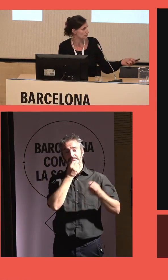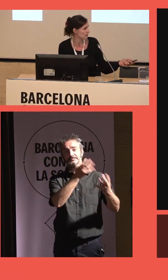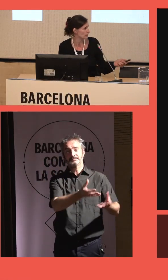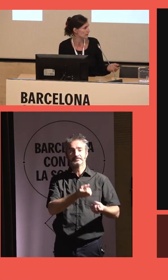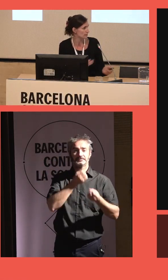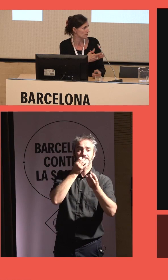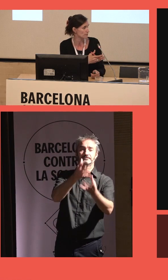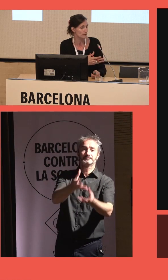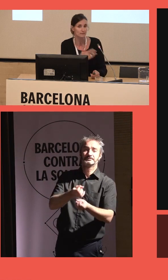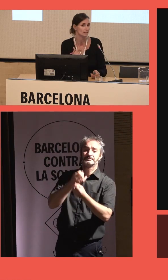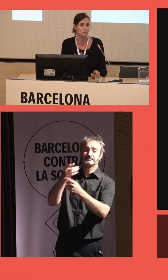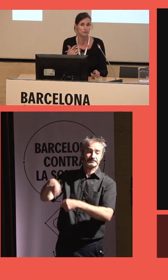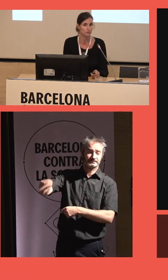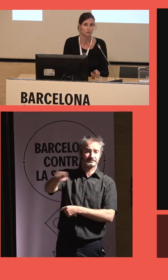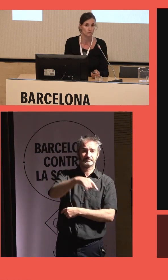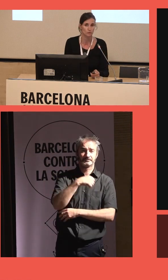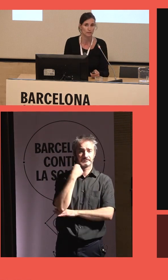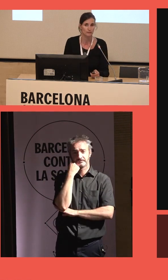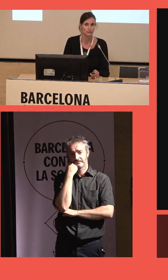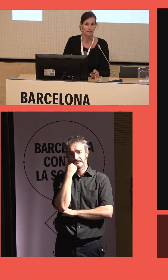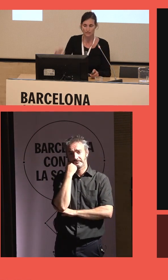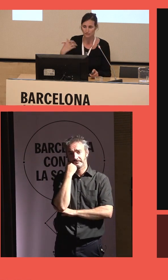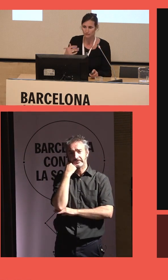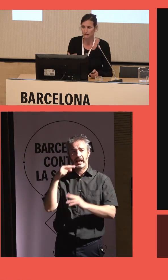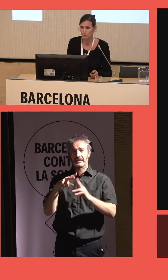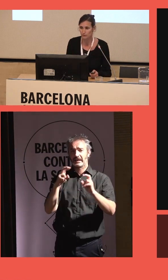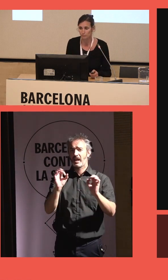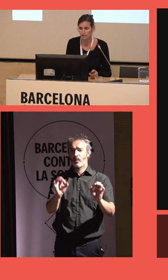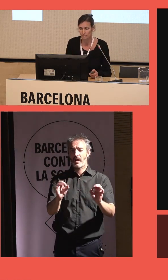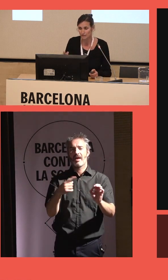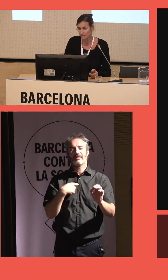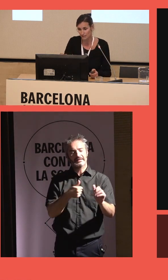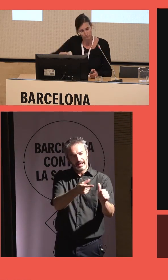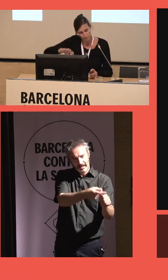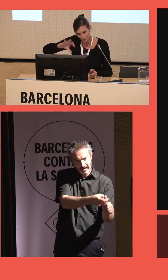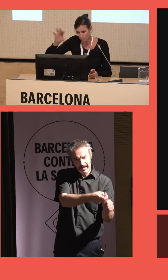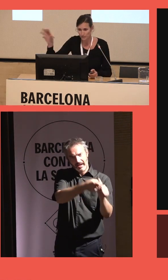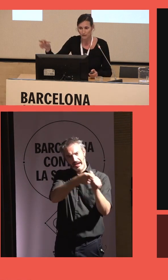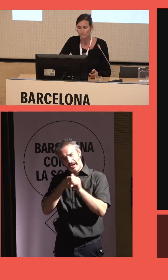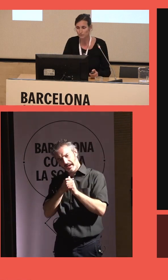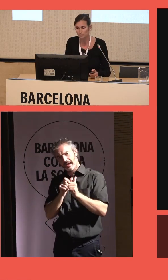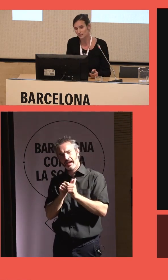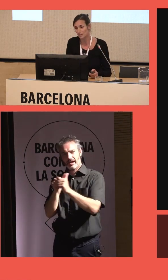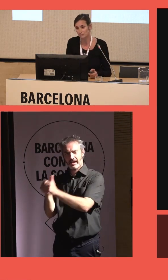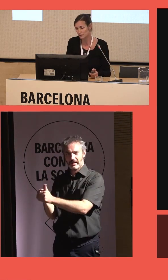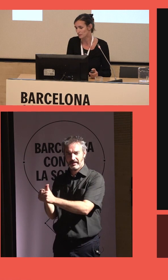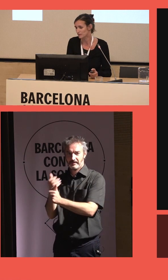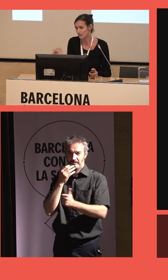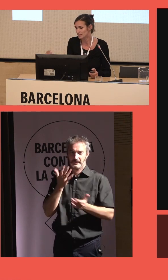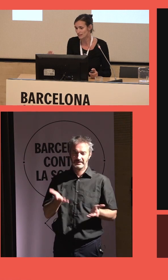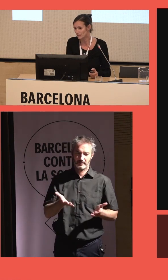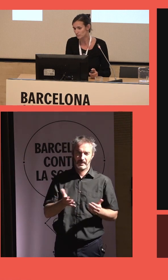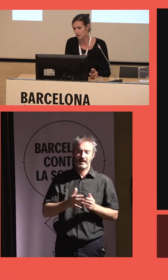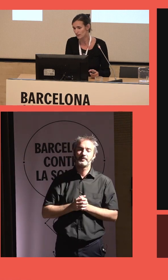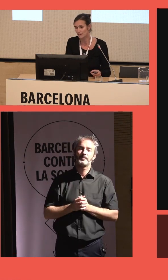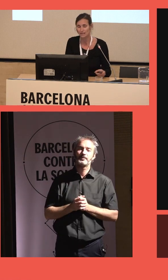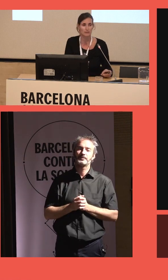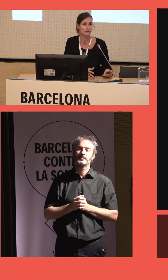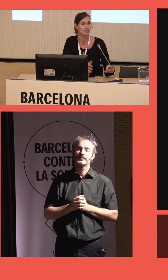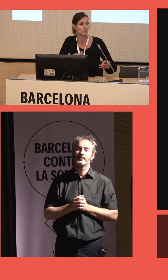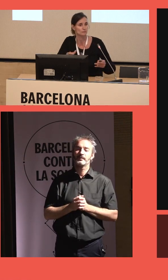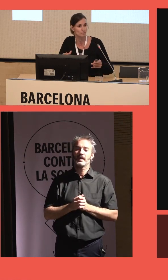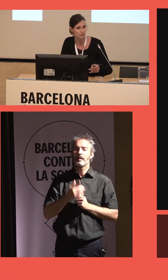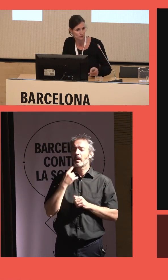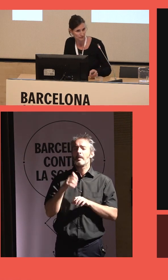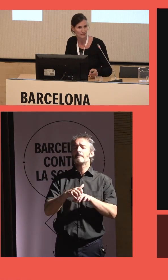de què és allò que es fa al barri ja ho vèiem abans les persones no sortiran necessiten un acompanyament i aquí podríem aprofundir en la perspectiva de gènere que es parlava ahir